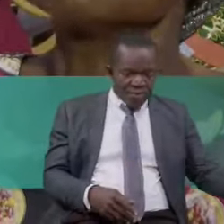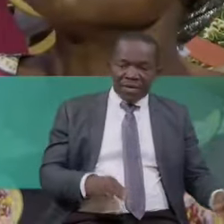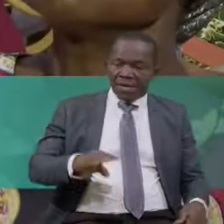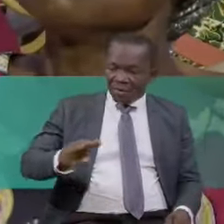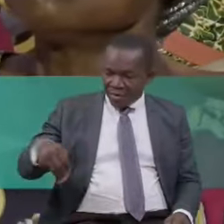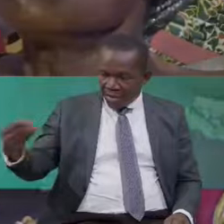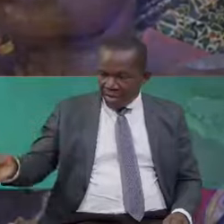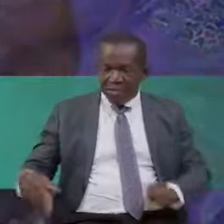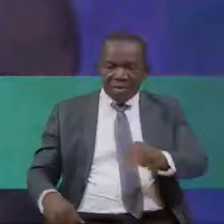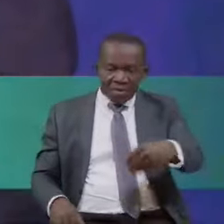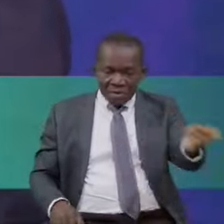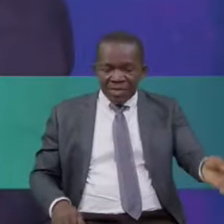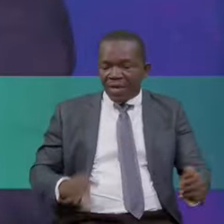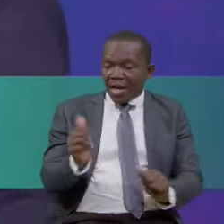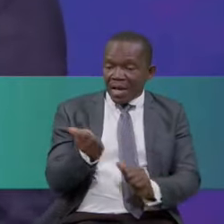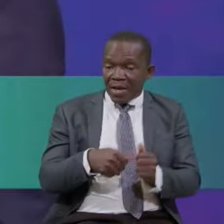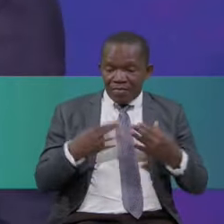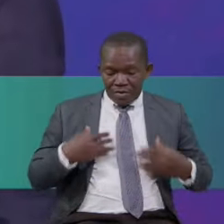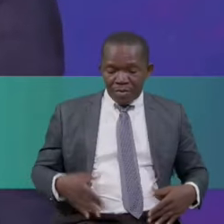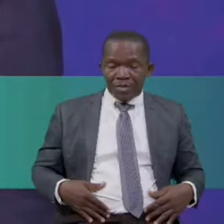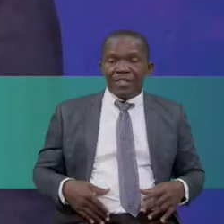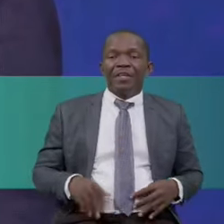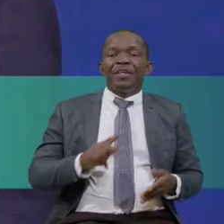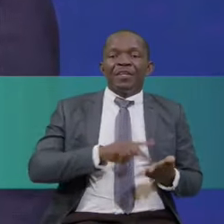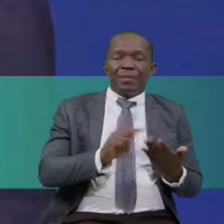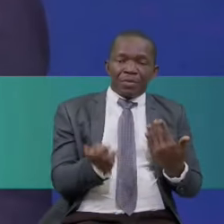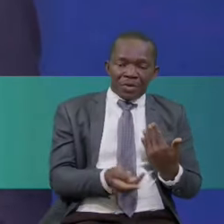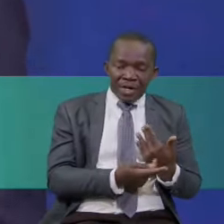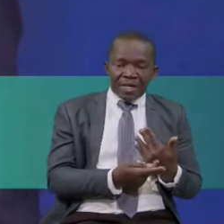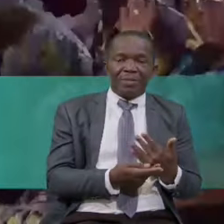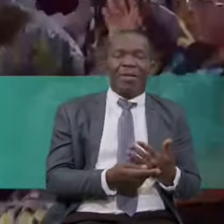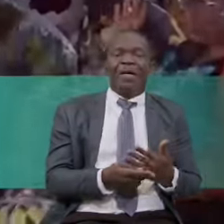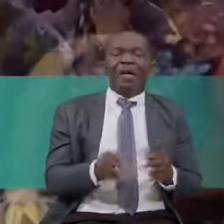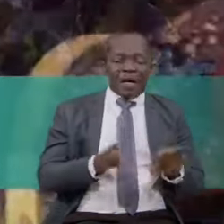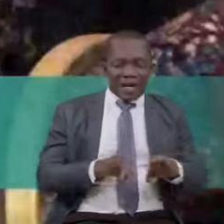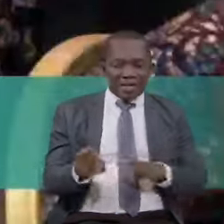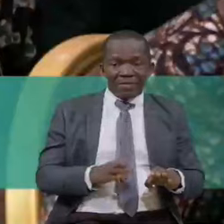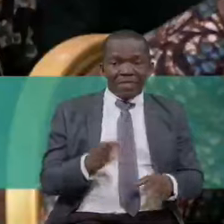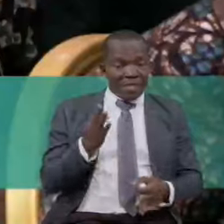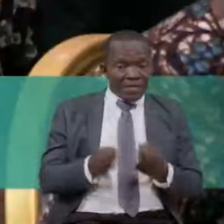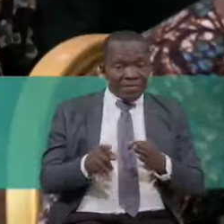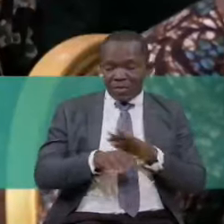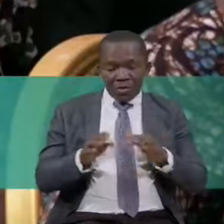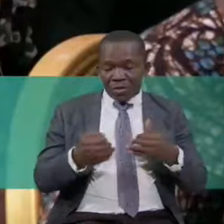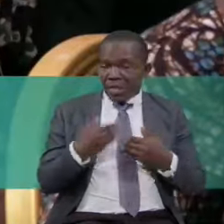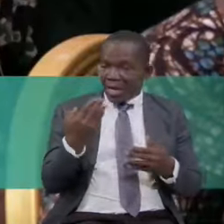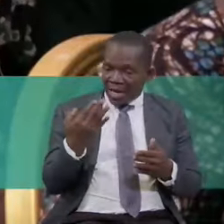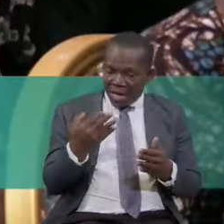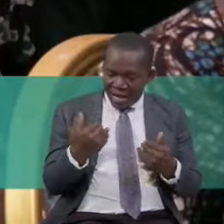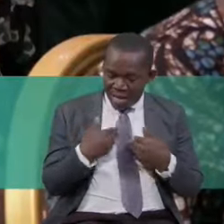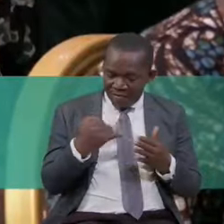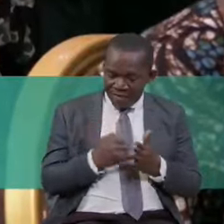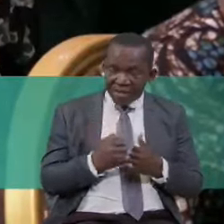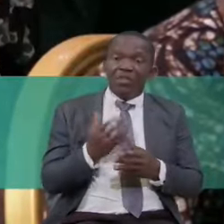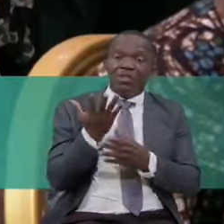donnons les programmes nous distribuons les PRAM si on te rate qu'est-ce que tu fais tu lèves ta main pour dire je n'ai pas reçu je suis là